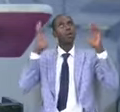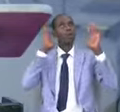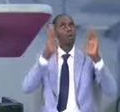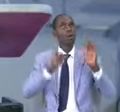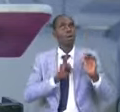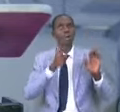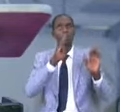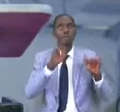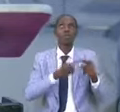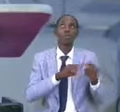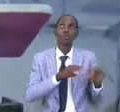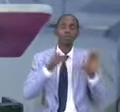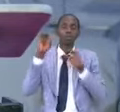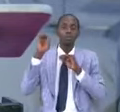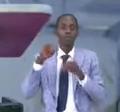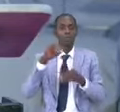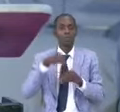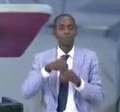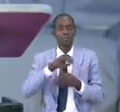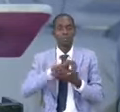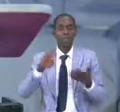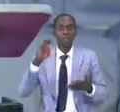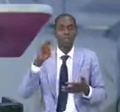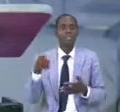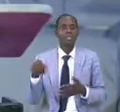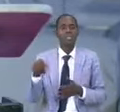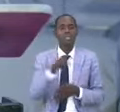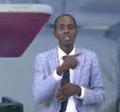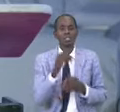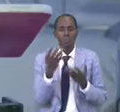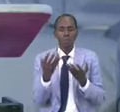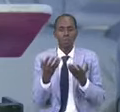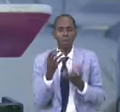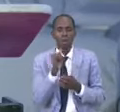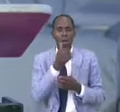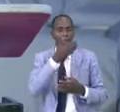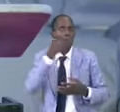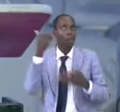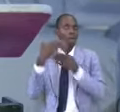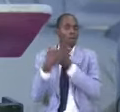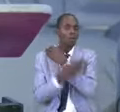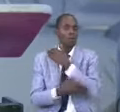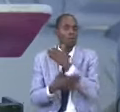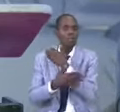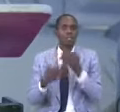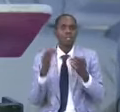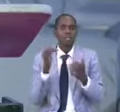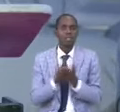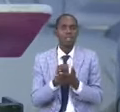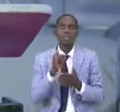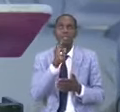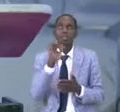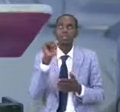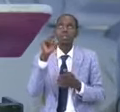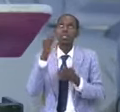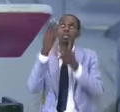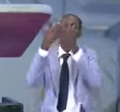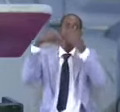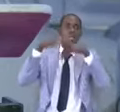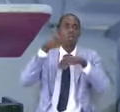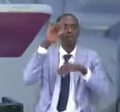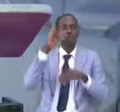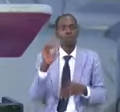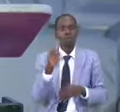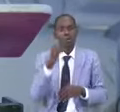maintenant ils ont des huit meilleurs c'est-à-dire une céleste ce poids Dieu n'a pas honte d'être appelé leur Dieu car il aura préparé